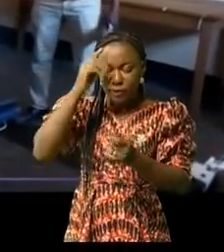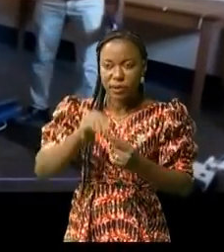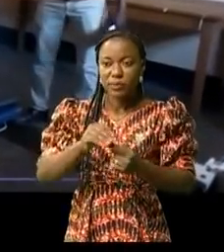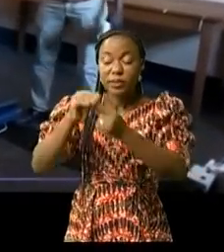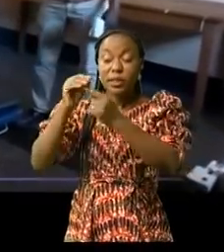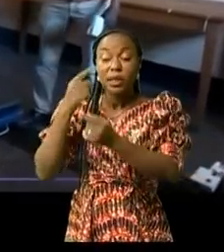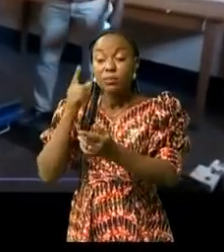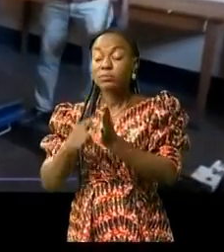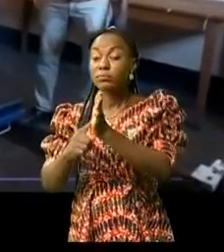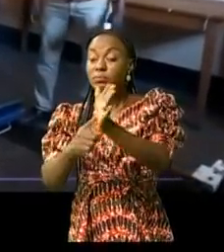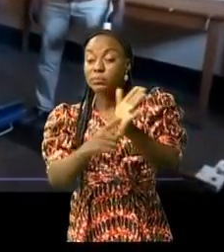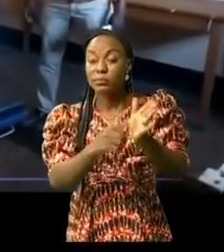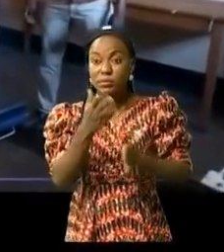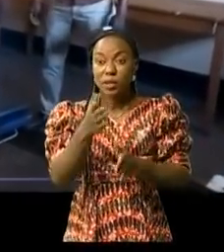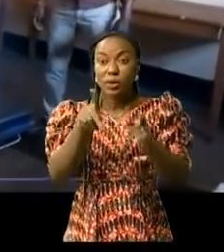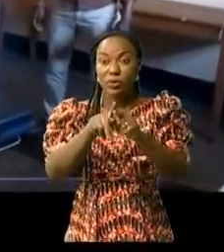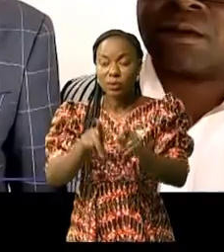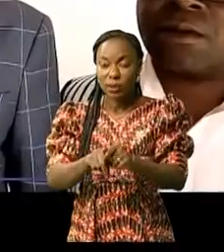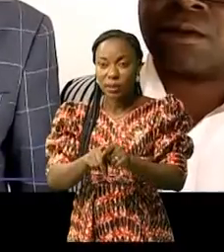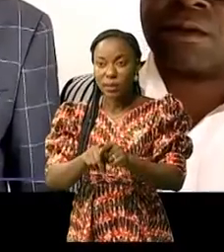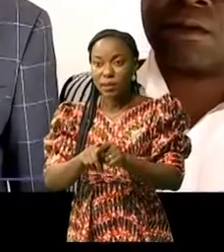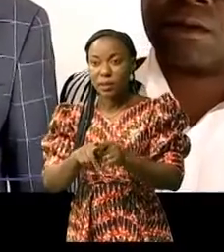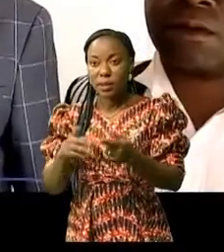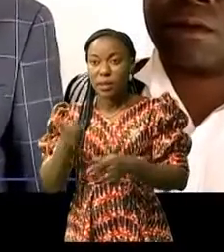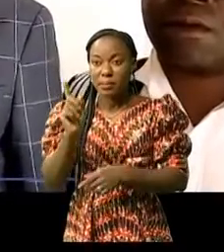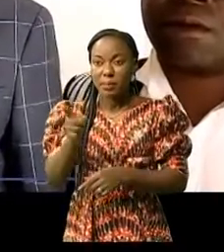l'universel des mouches mâles et des loumas